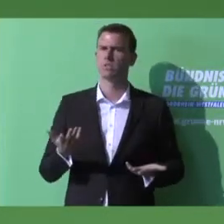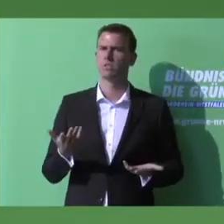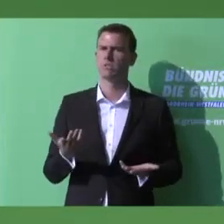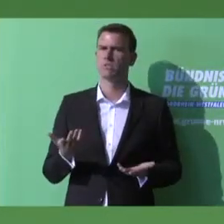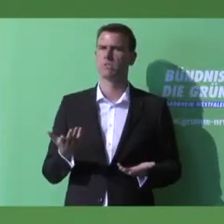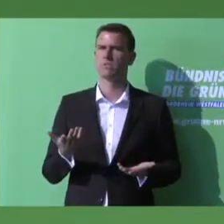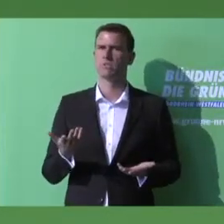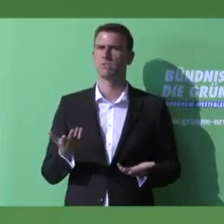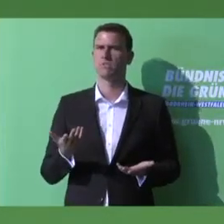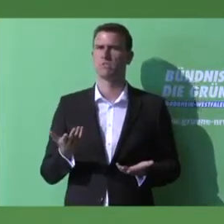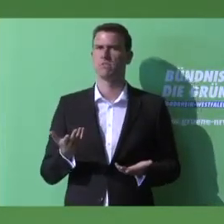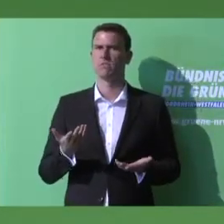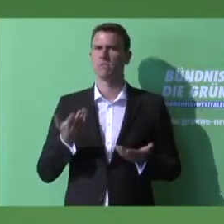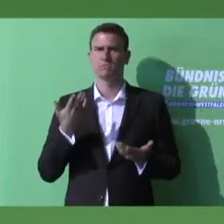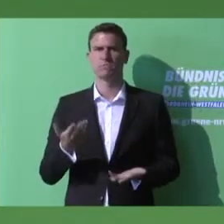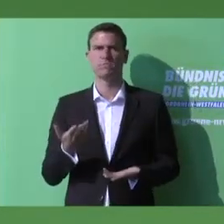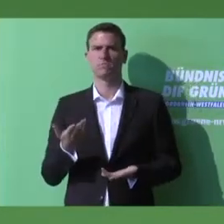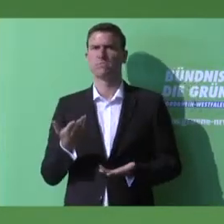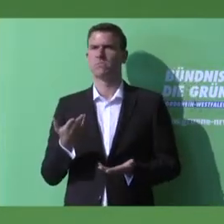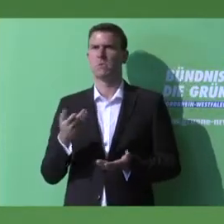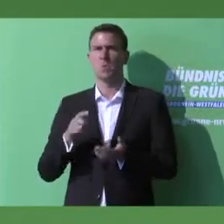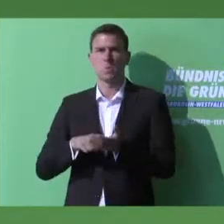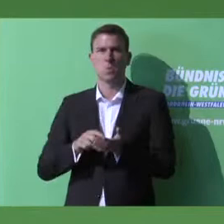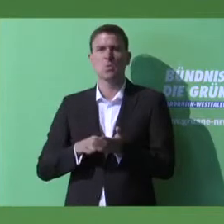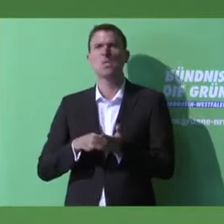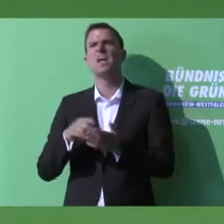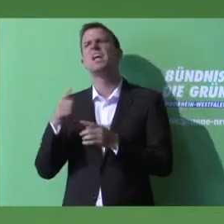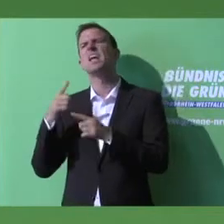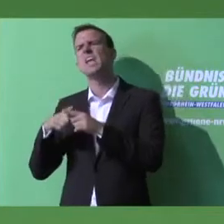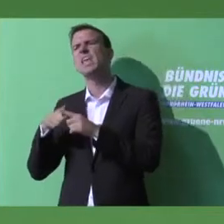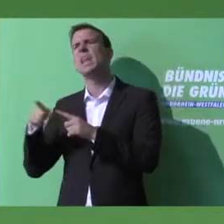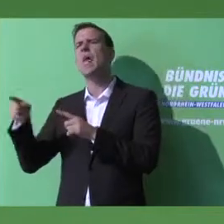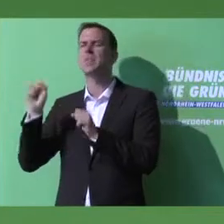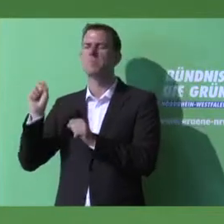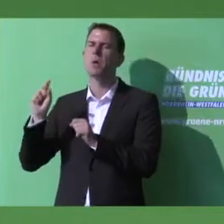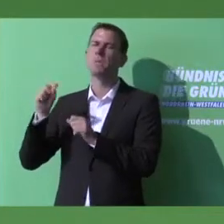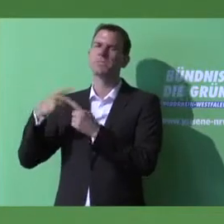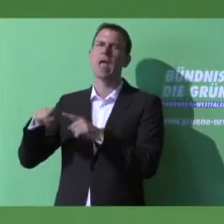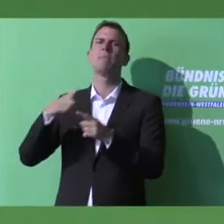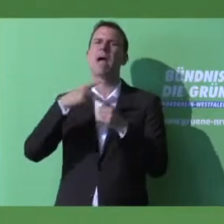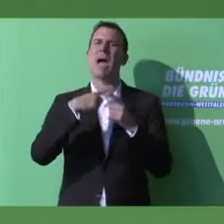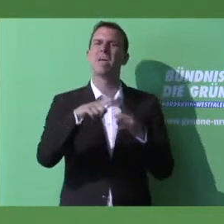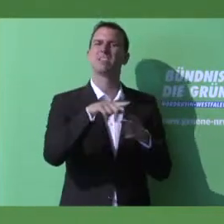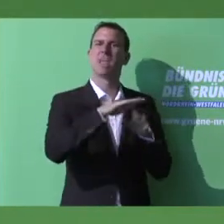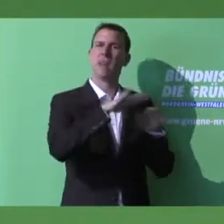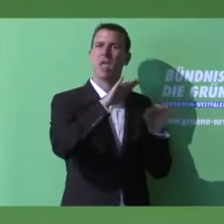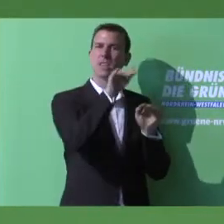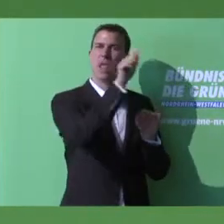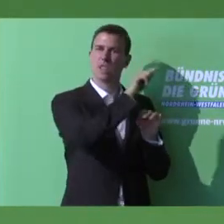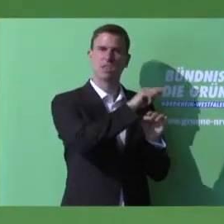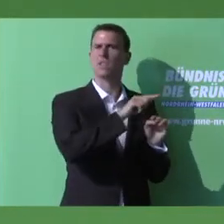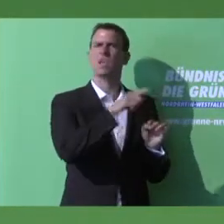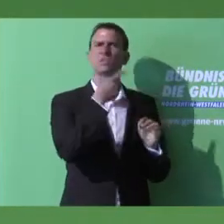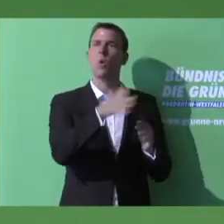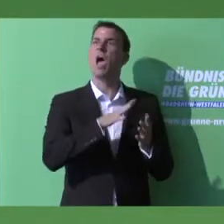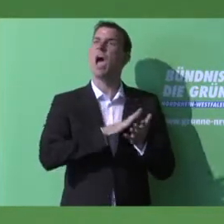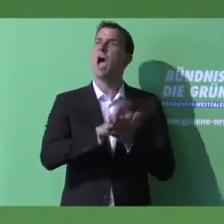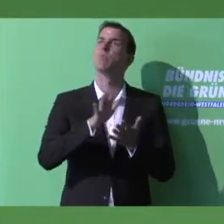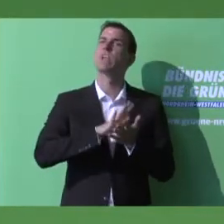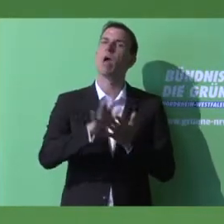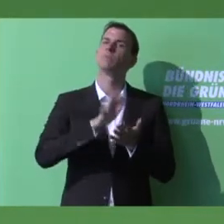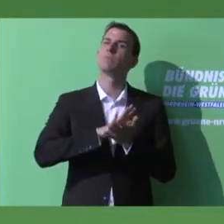Das liegt nicht daran, vielleicht in Griechenland, aber in allen anderen gilt das nicht, dass